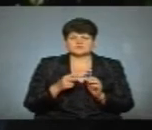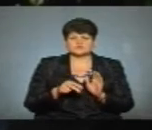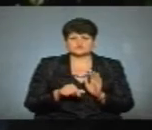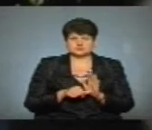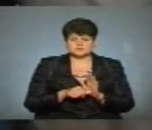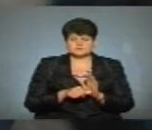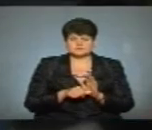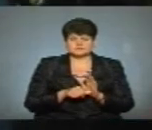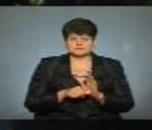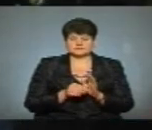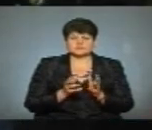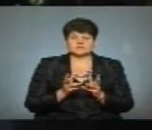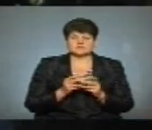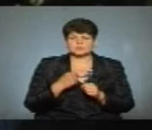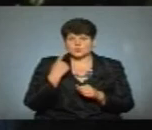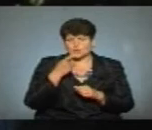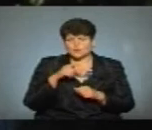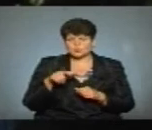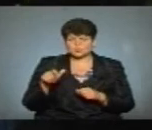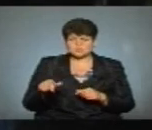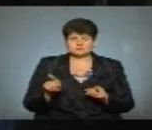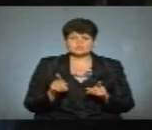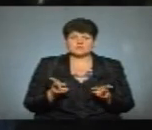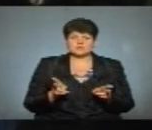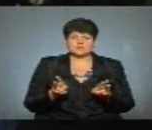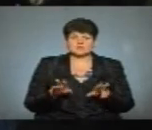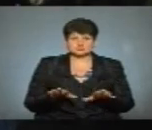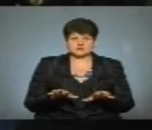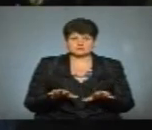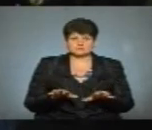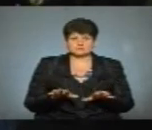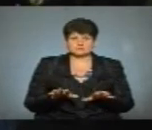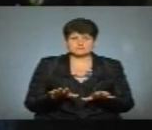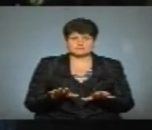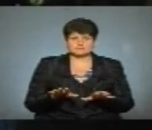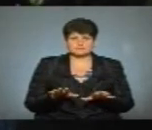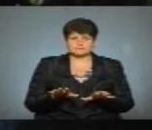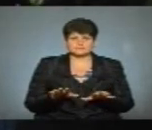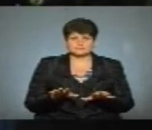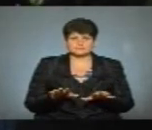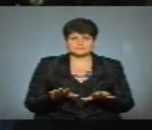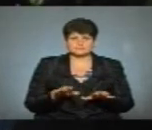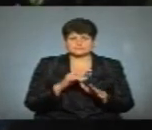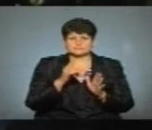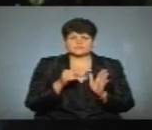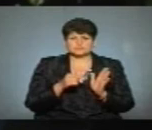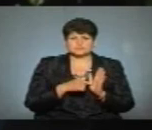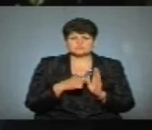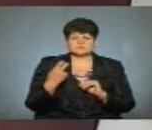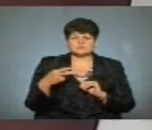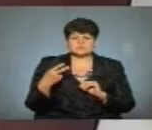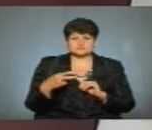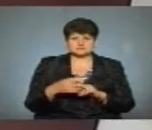26. Кількість осіб, що лишаються під підозрою